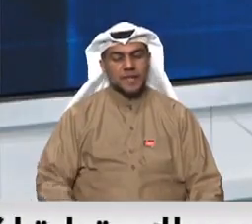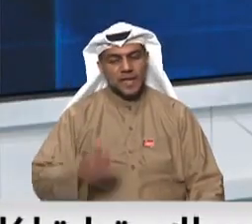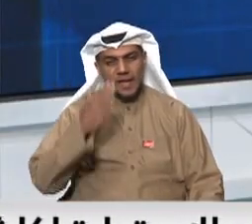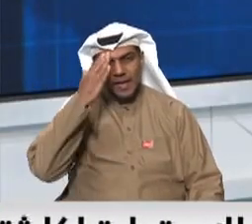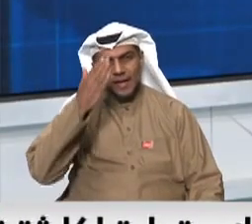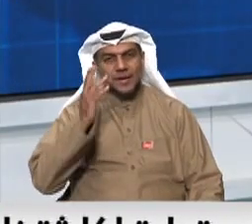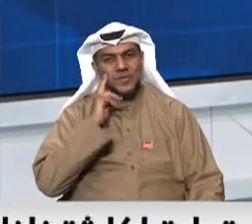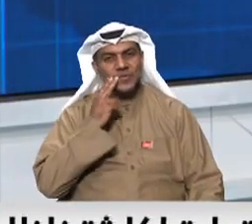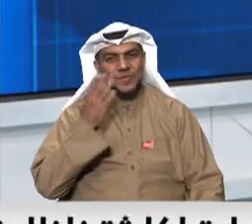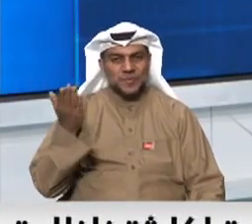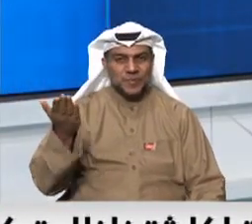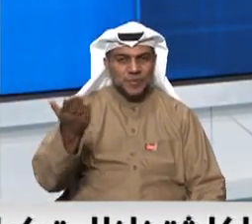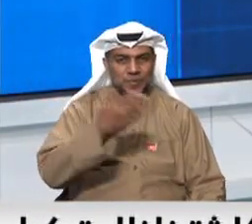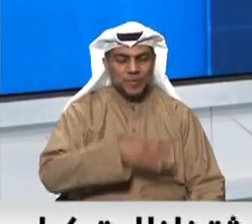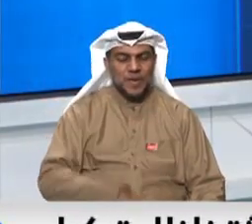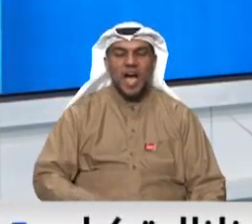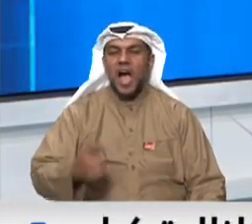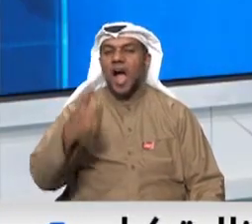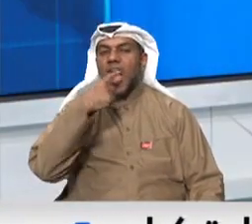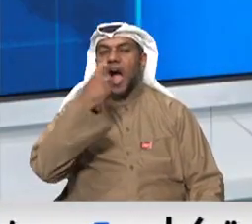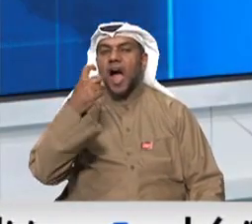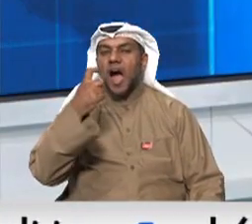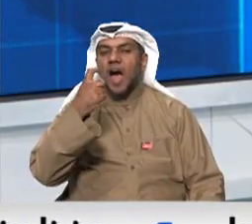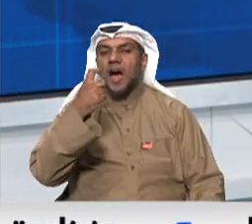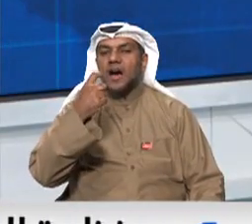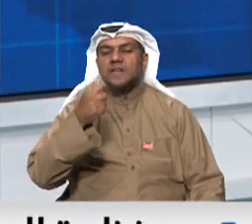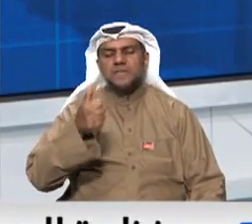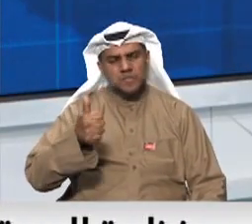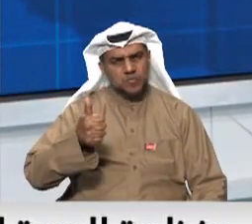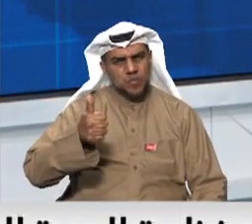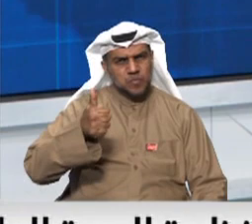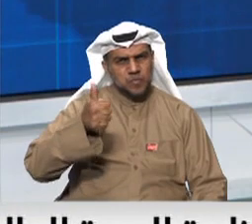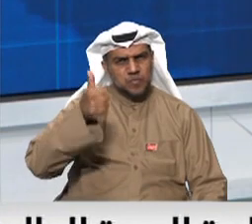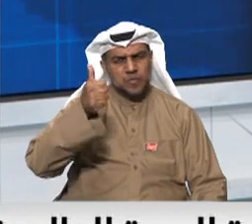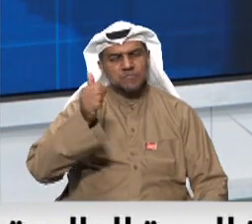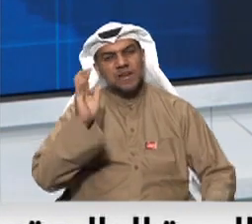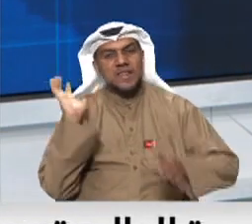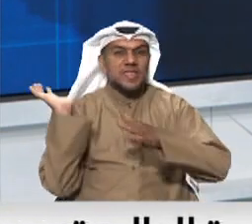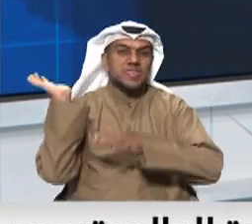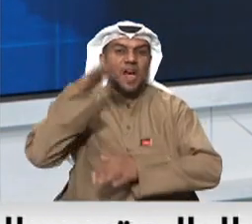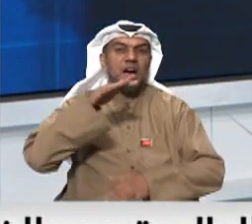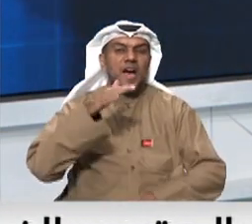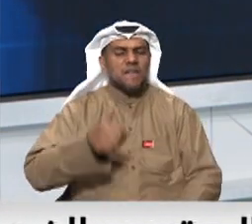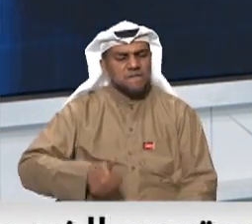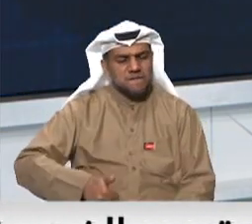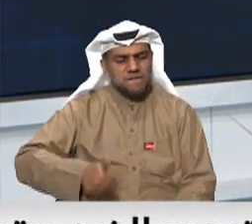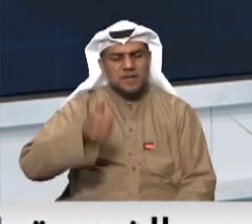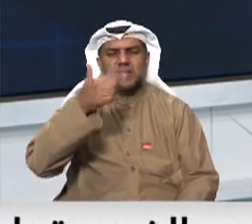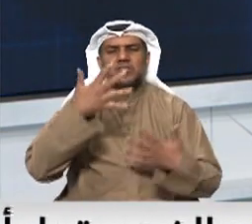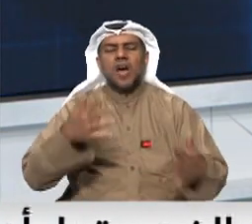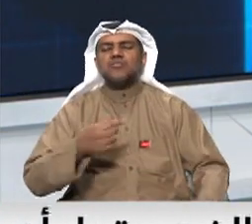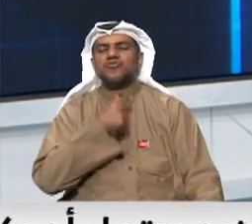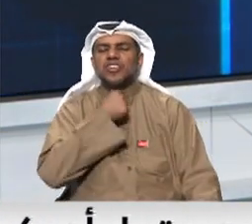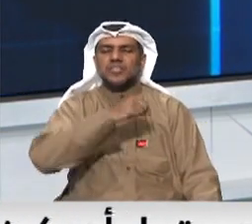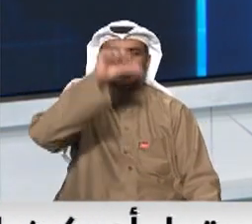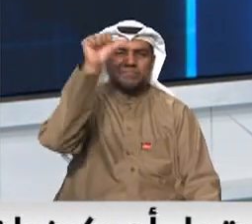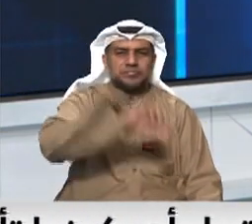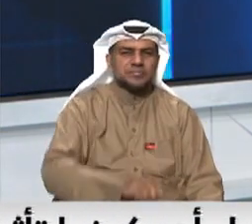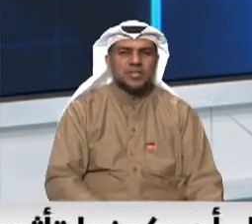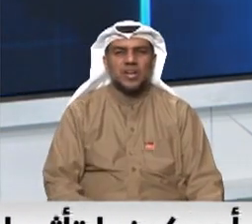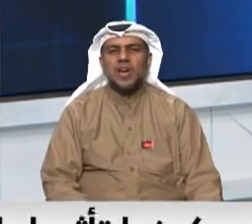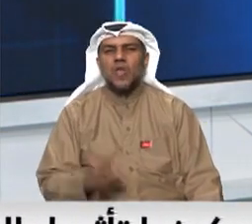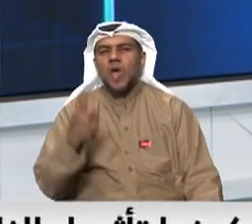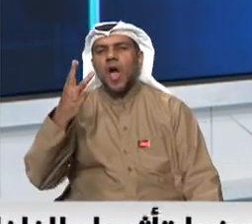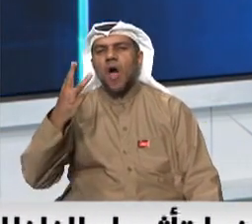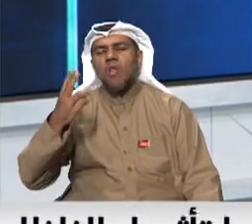أهلا بكم. حافظ القادسية على صدارة الدوري الممتاز للكرة الطائرة بفوزه السهل على الجهراء بثلاثة